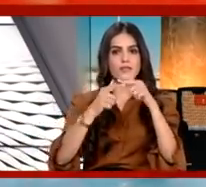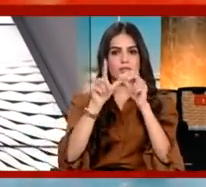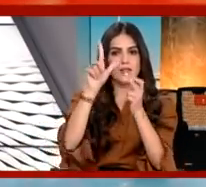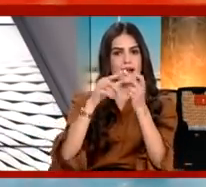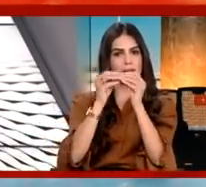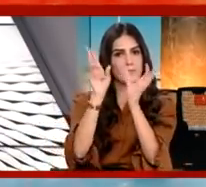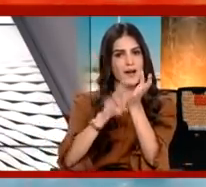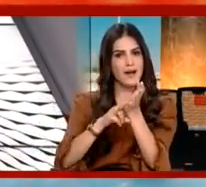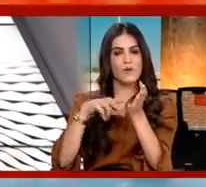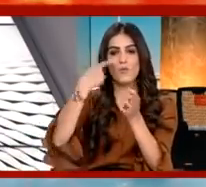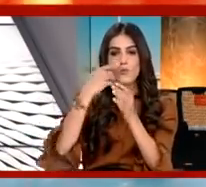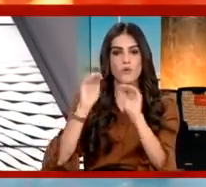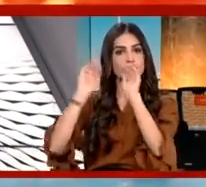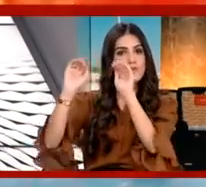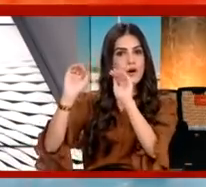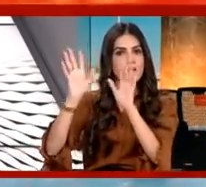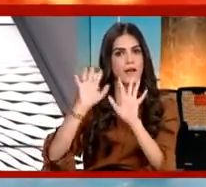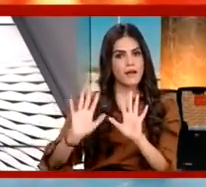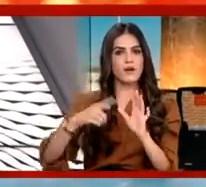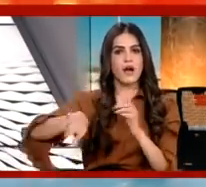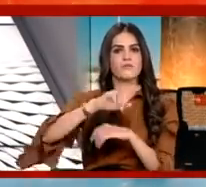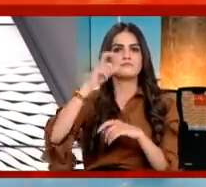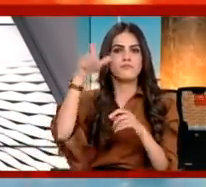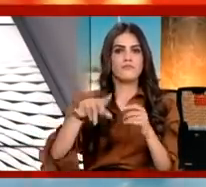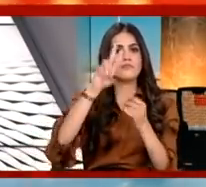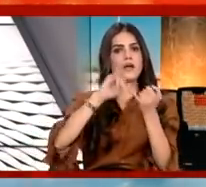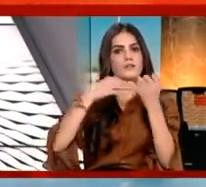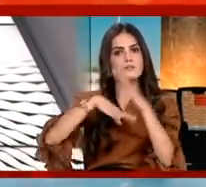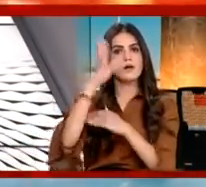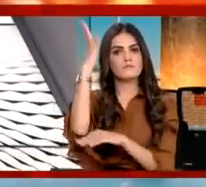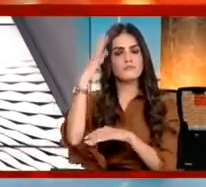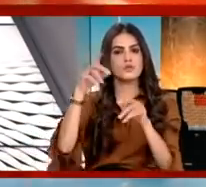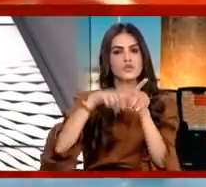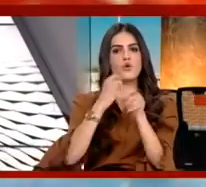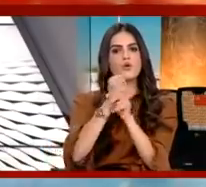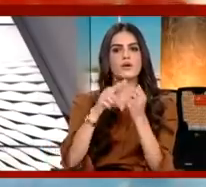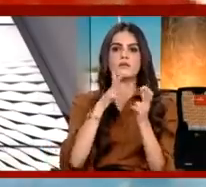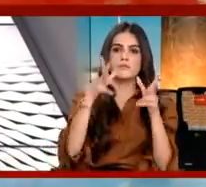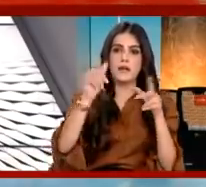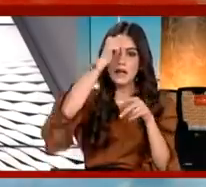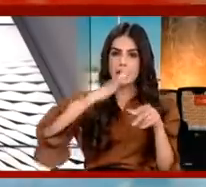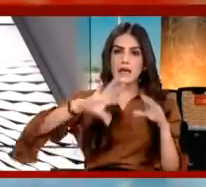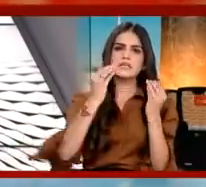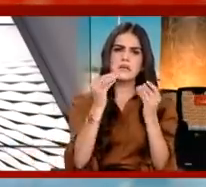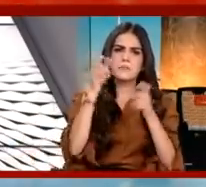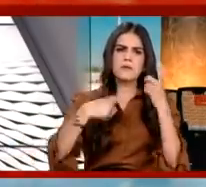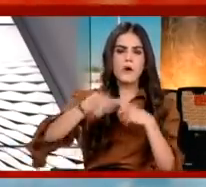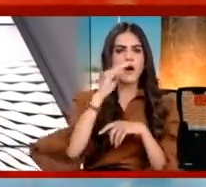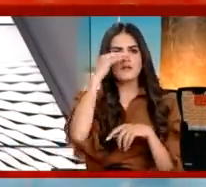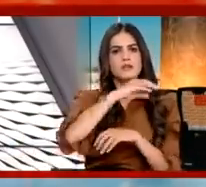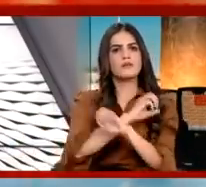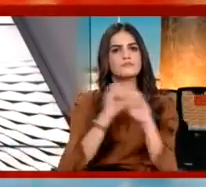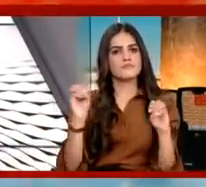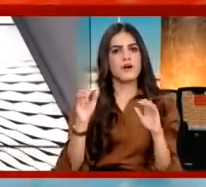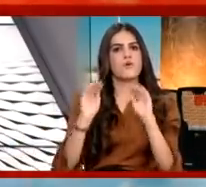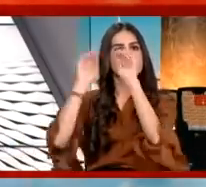समर्थन कर रहे लोगों को आड़े हाथ लिया। आज विधानसभा में अपने भाषण के दौरान योगी ने कहा, देश में कुछ लोग बेशर्मी से